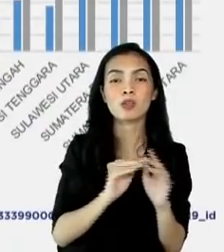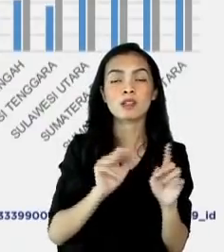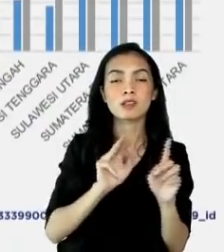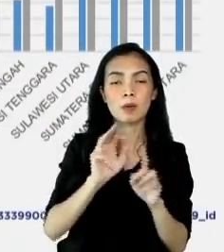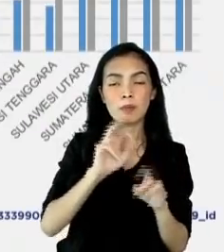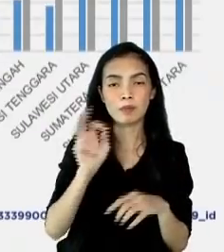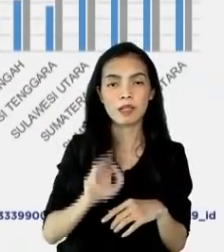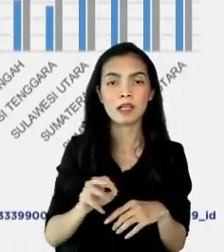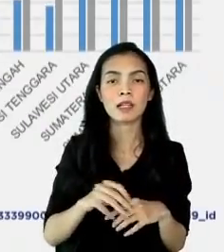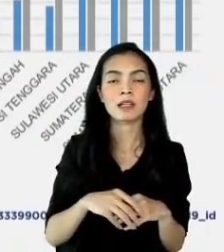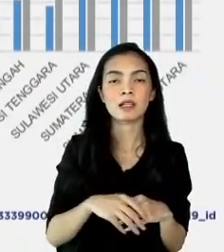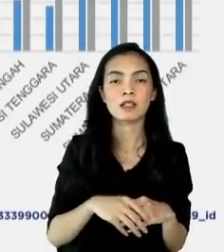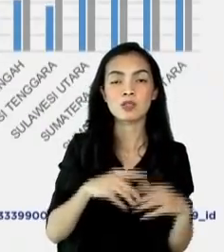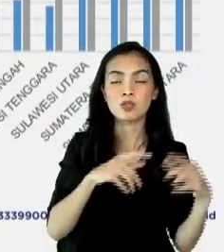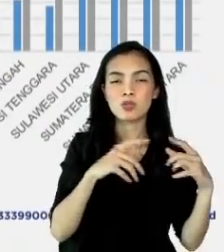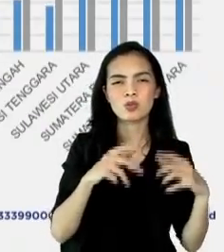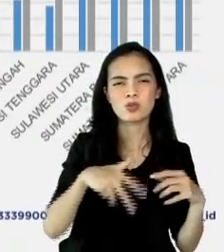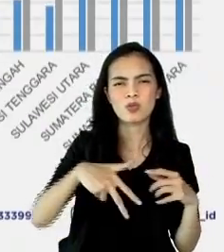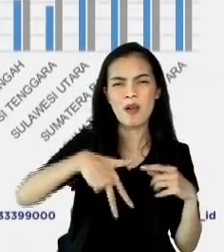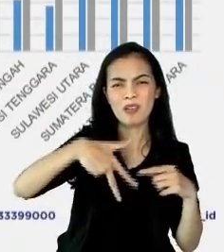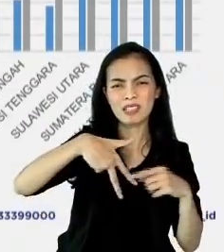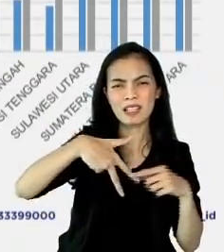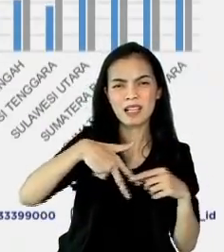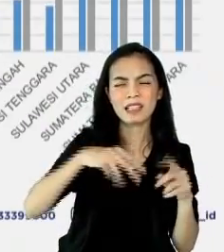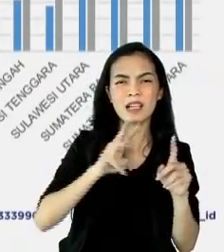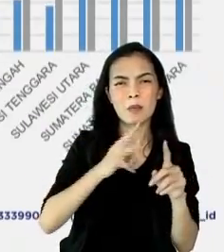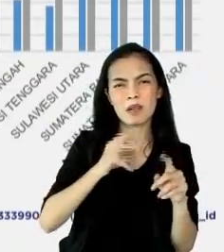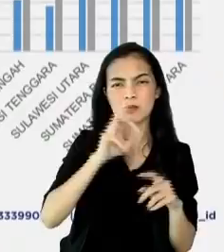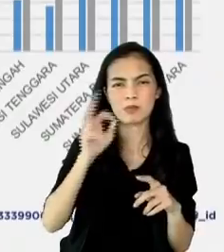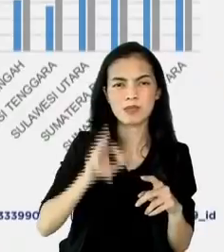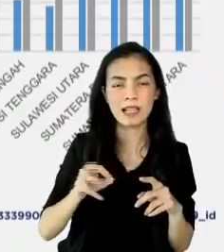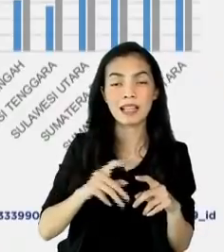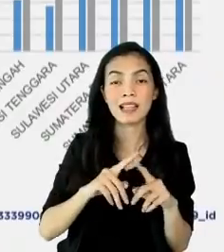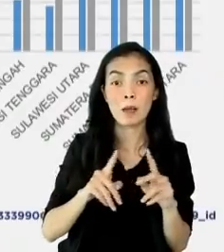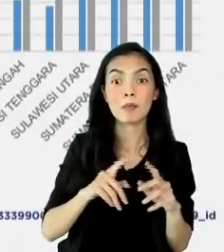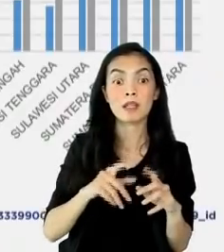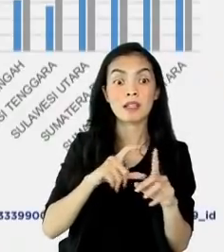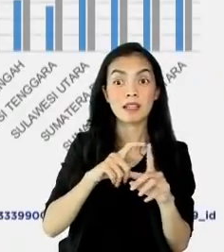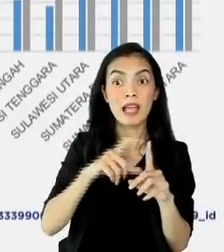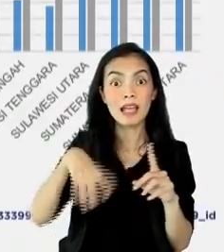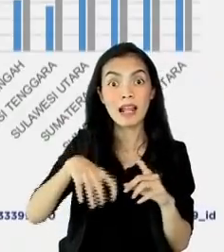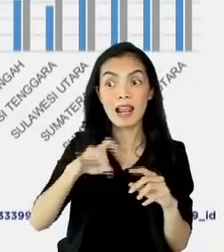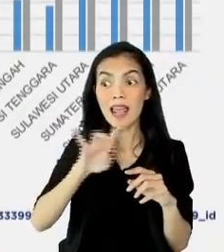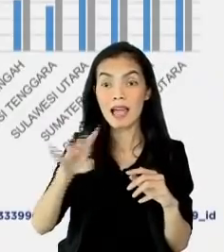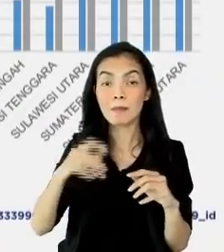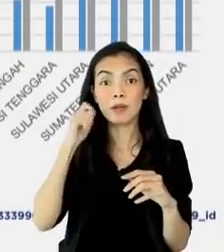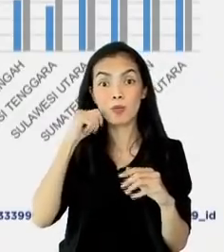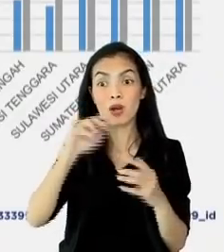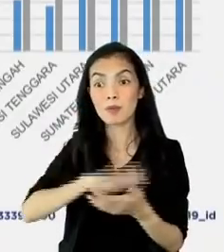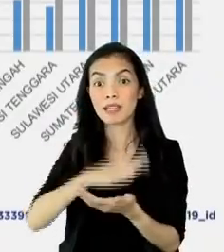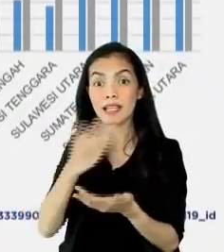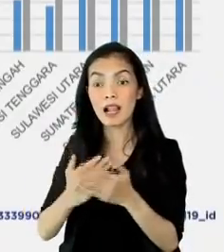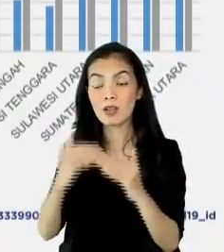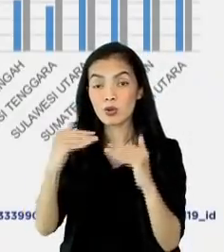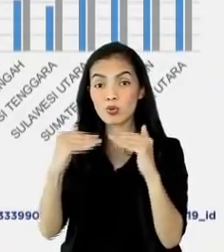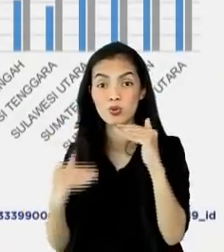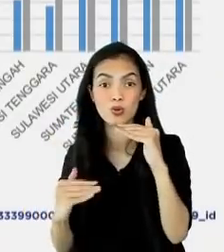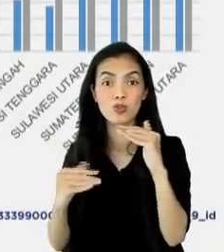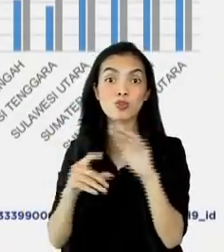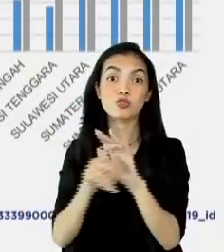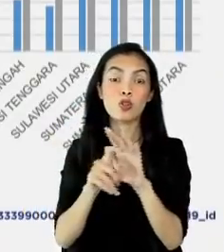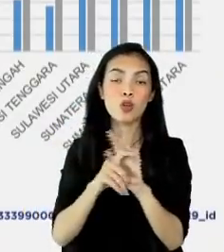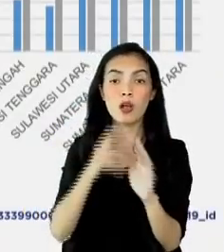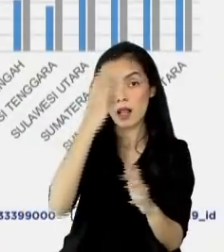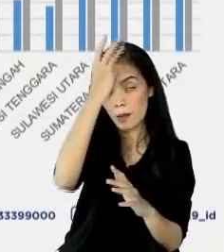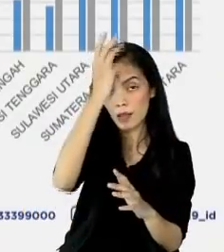Tenggara 13,54%. Sedangkan ada juga daerah-daerah yang lebih turun malahan pasien perempuan yang meninggal distribusinya, contohnya